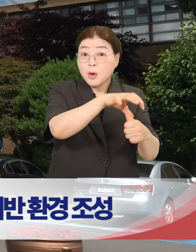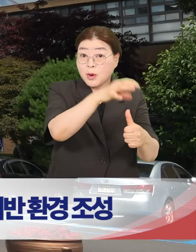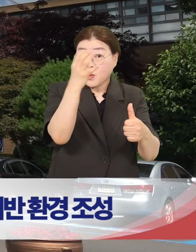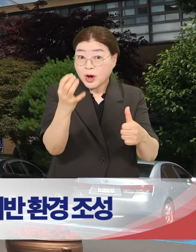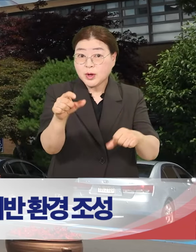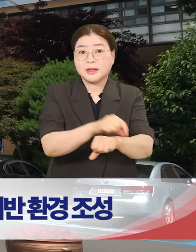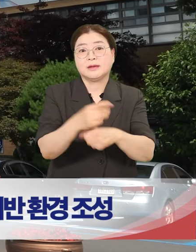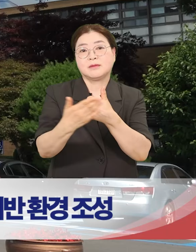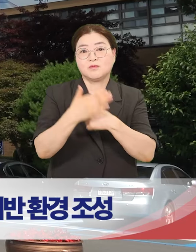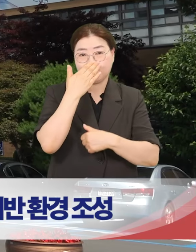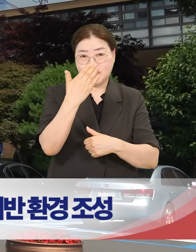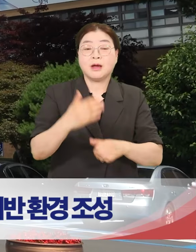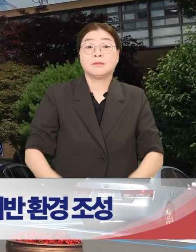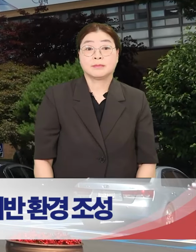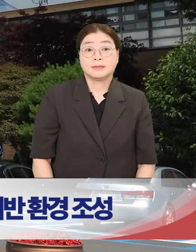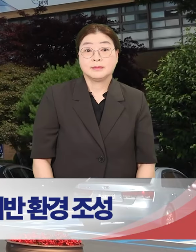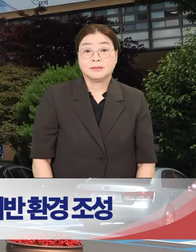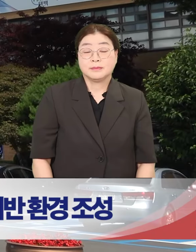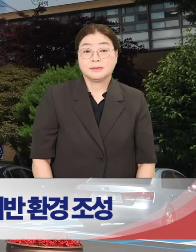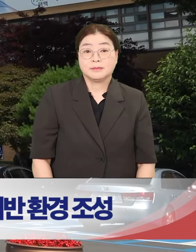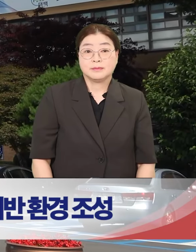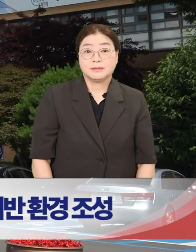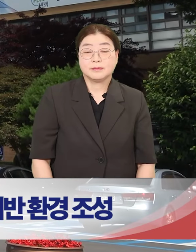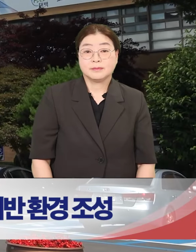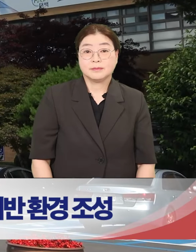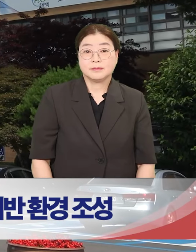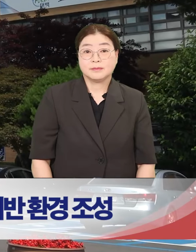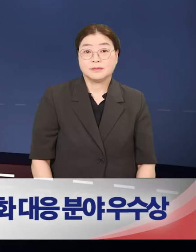규제 완화 및 특례를 지원받을 수 있게 되었습니다.